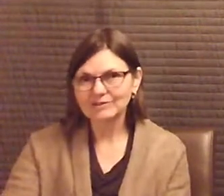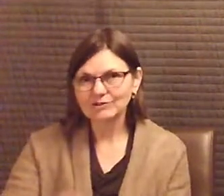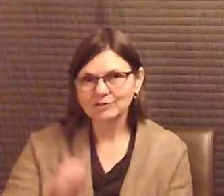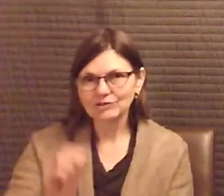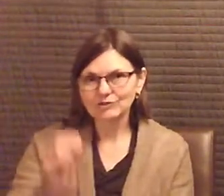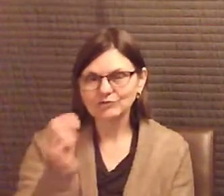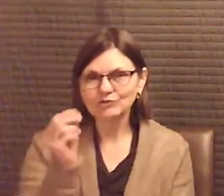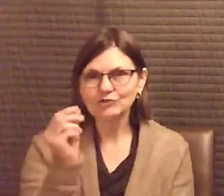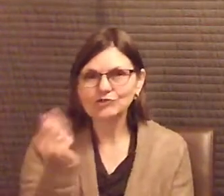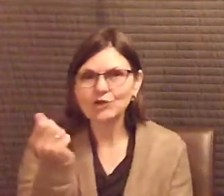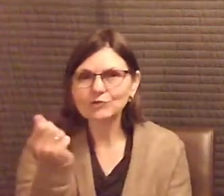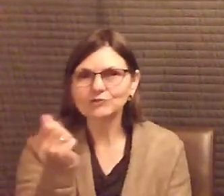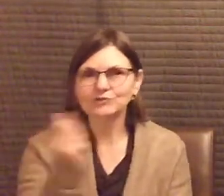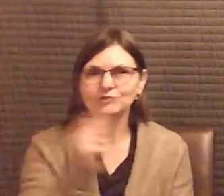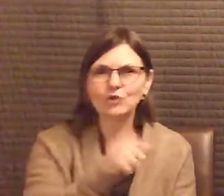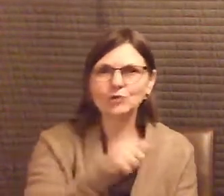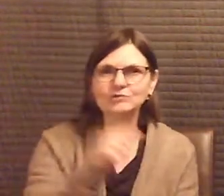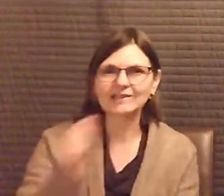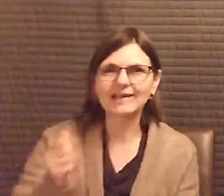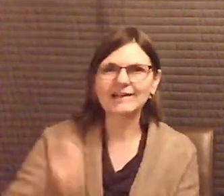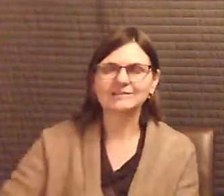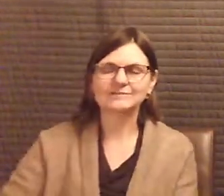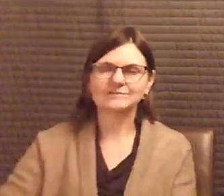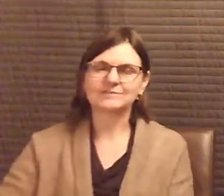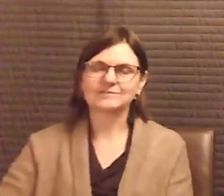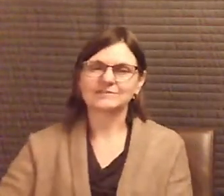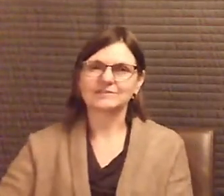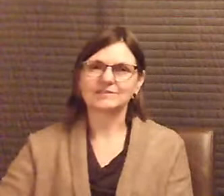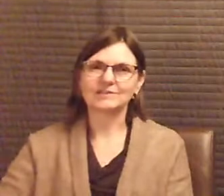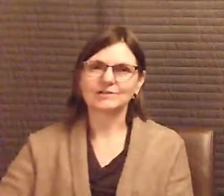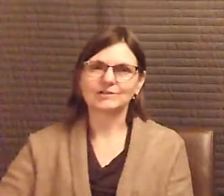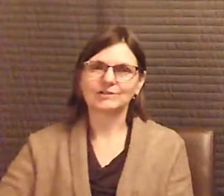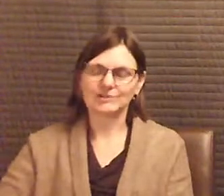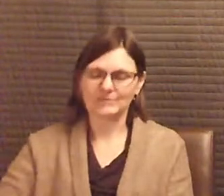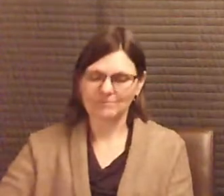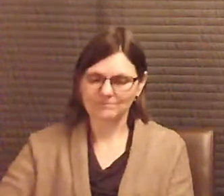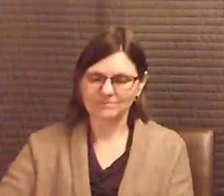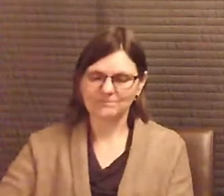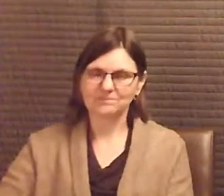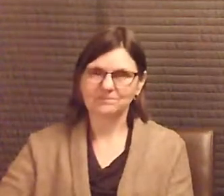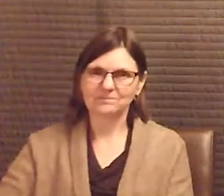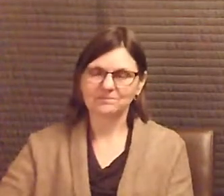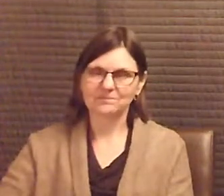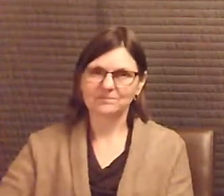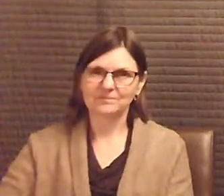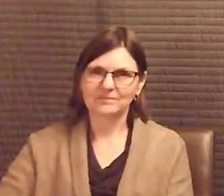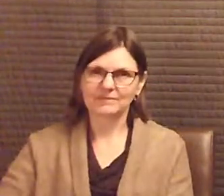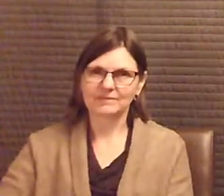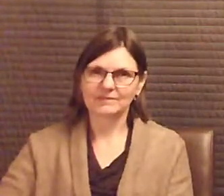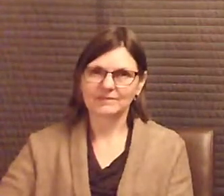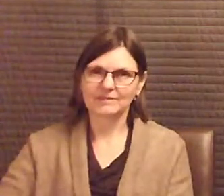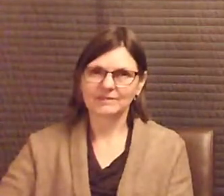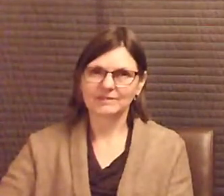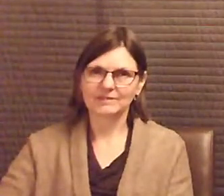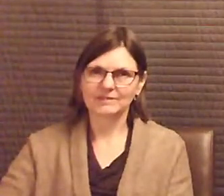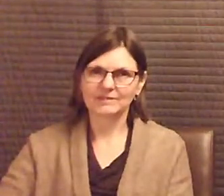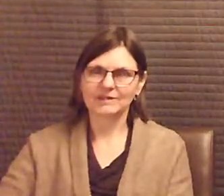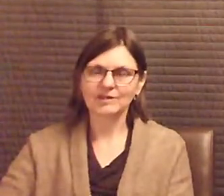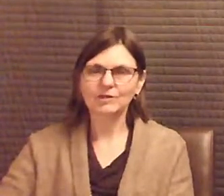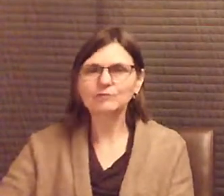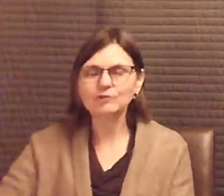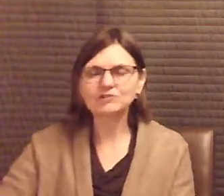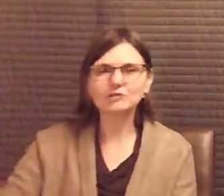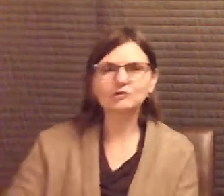de sleutels van dood en naam nieuw legend jezus bent buiten toen de vader